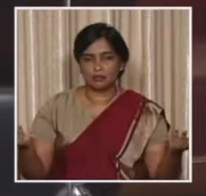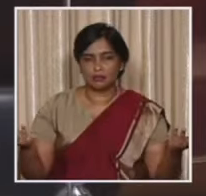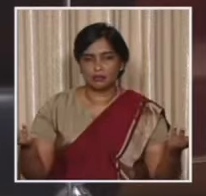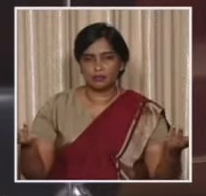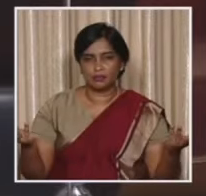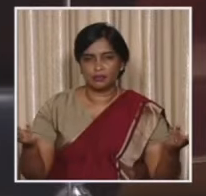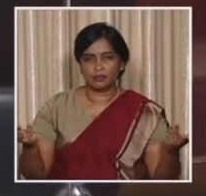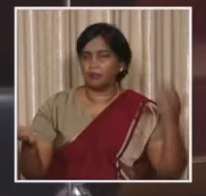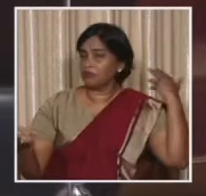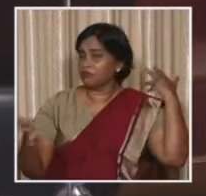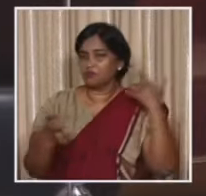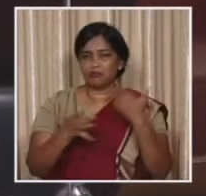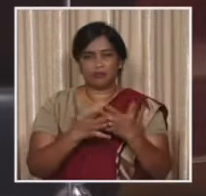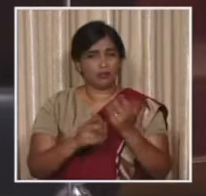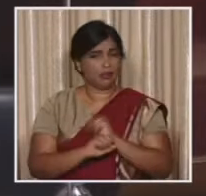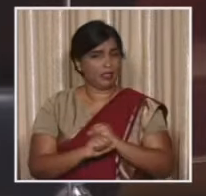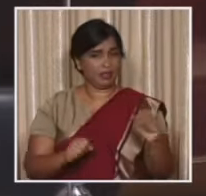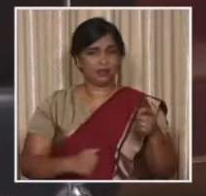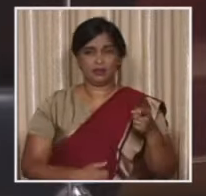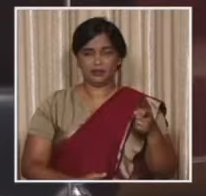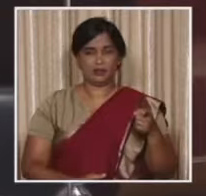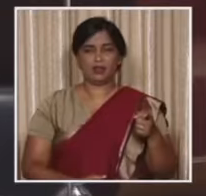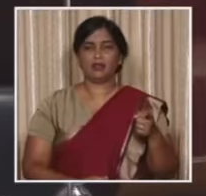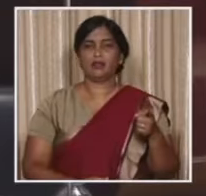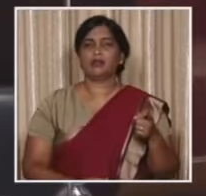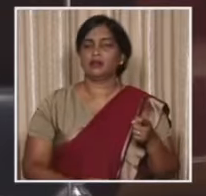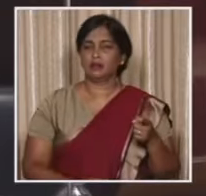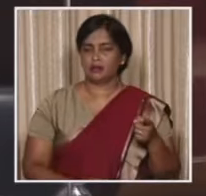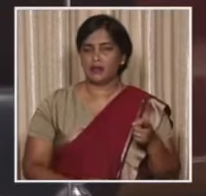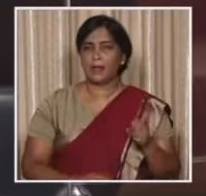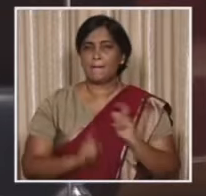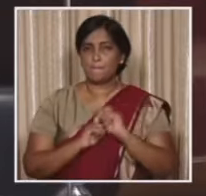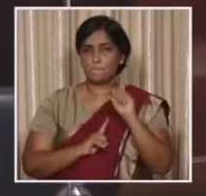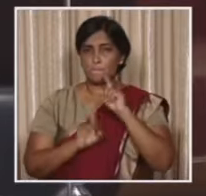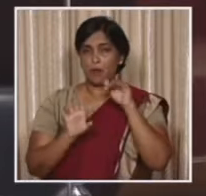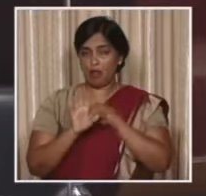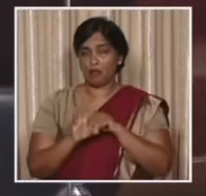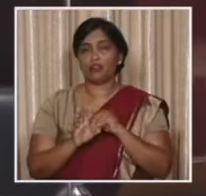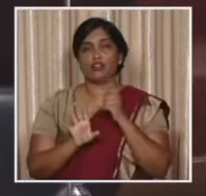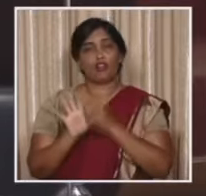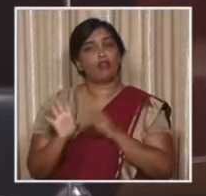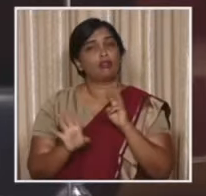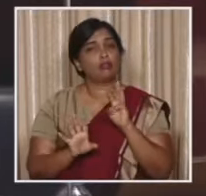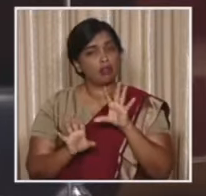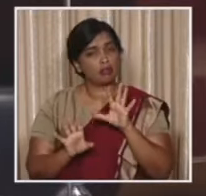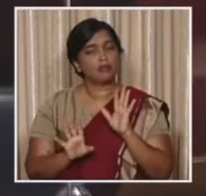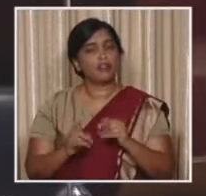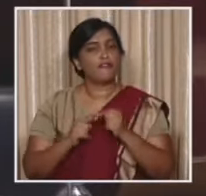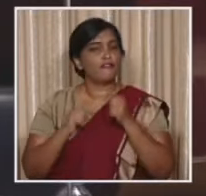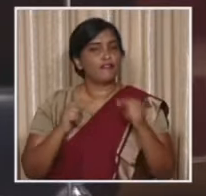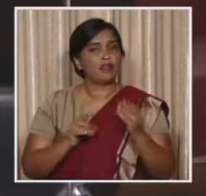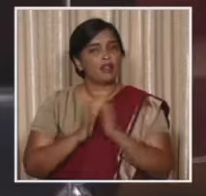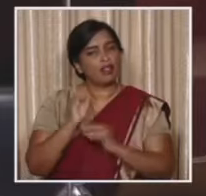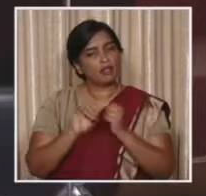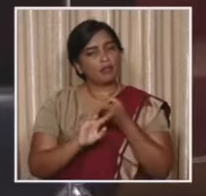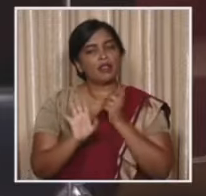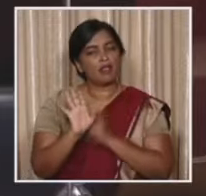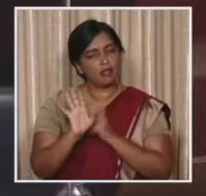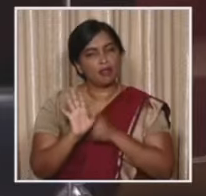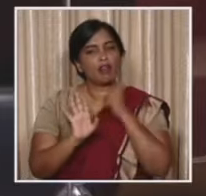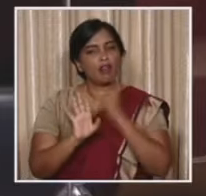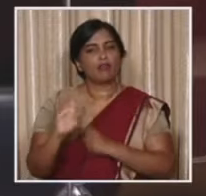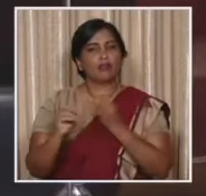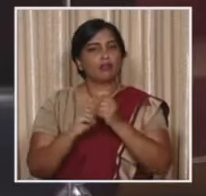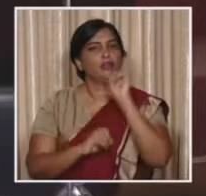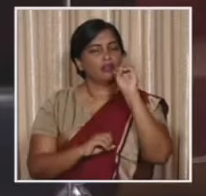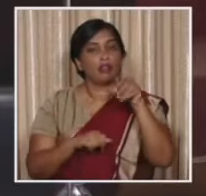Ini kawda kah sidde belanda, dengan mami parlimen itu awal tispa kini mah, wipakshe menteri itu hebat dia mampu. Namun biasa